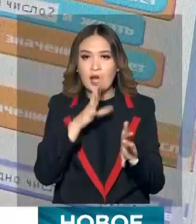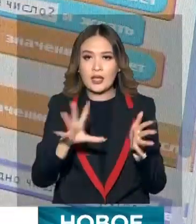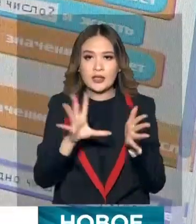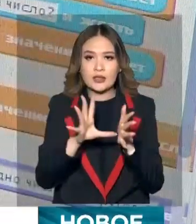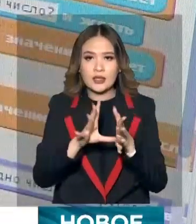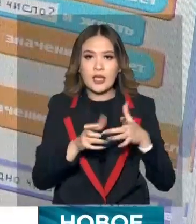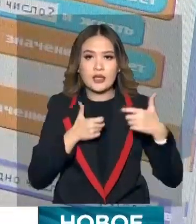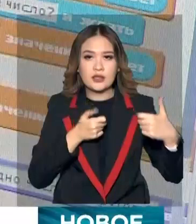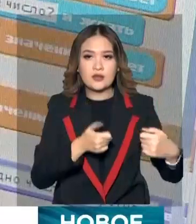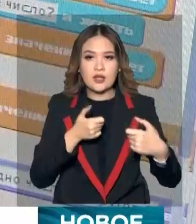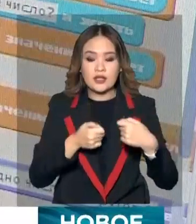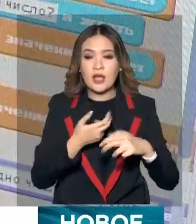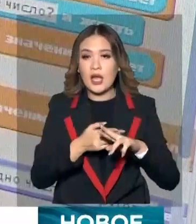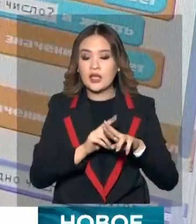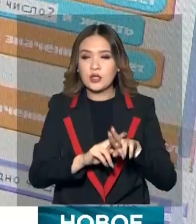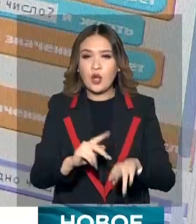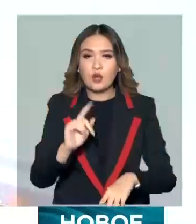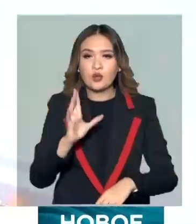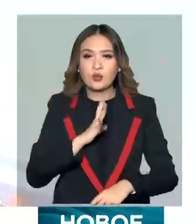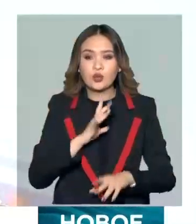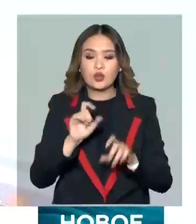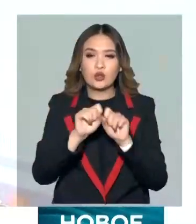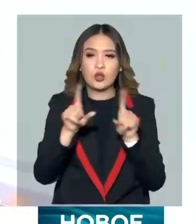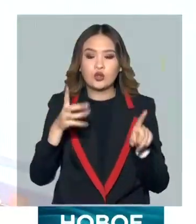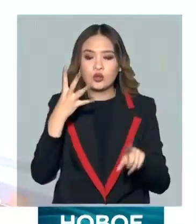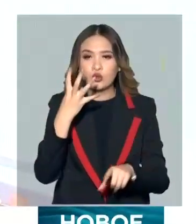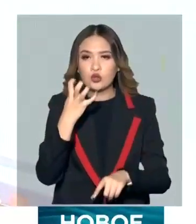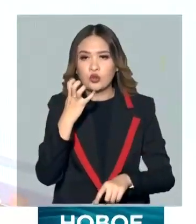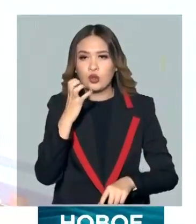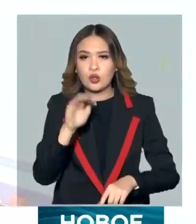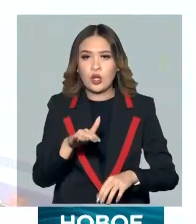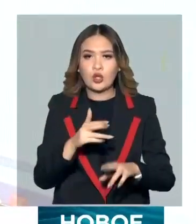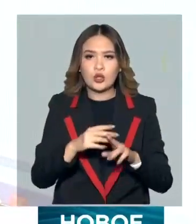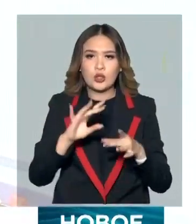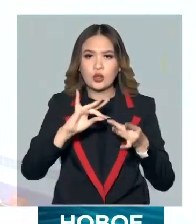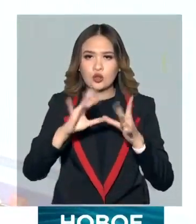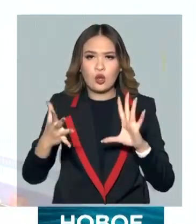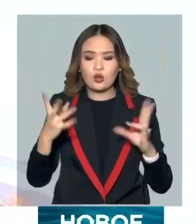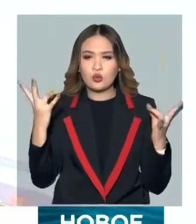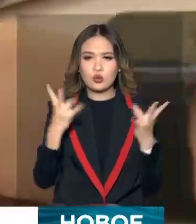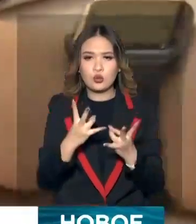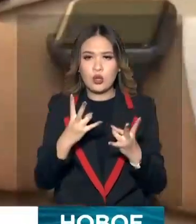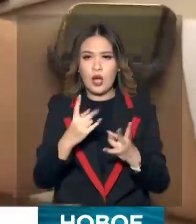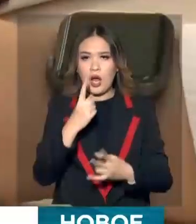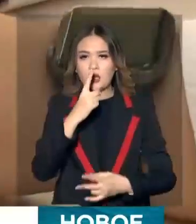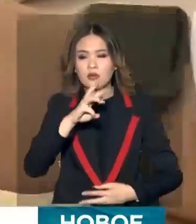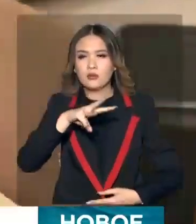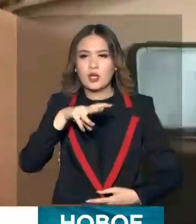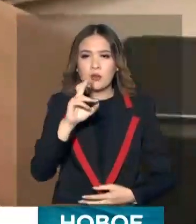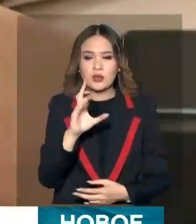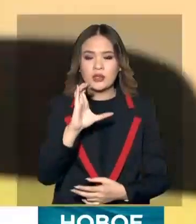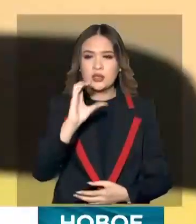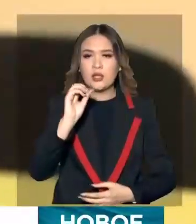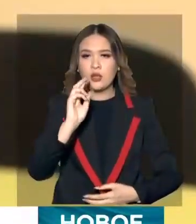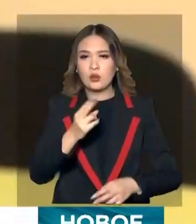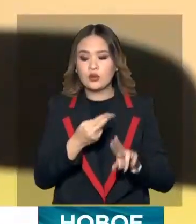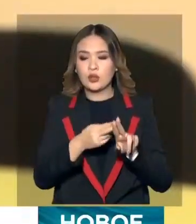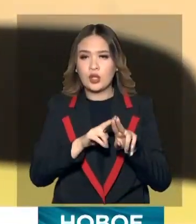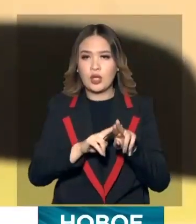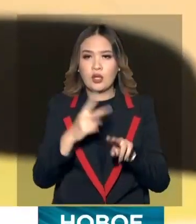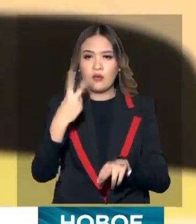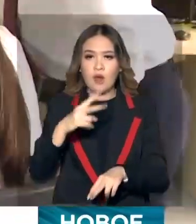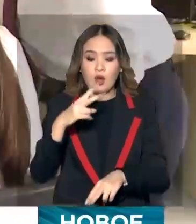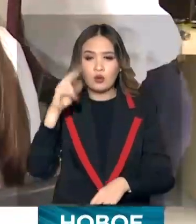электросвязи, для школ с количеством учащихся более 400 человек скорость интернета должна быть минимум 1 мегабайт в секунду на 20